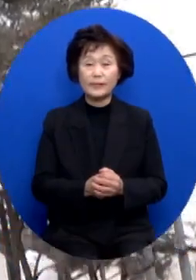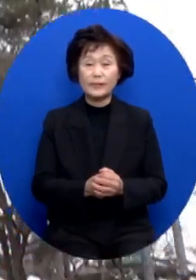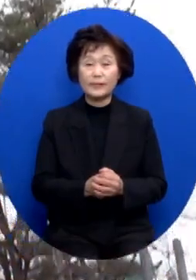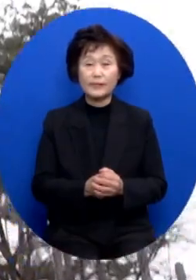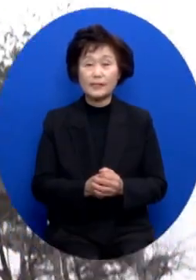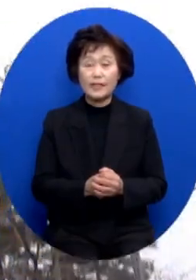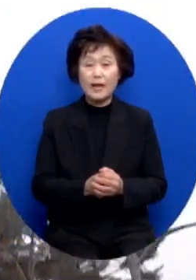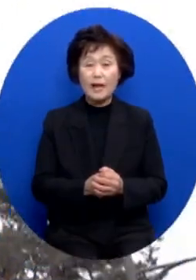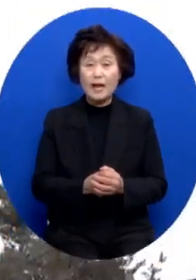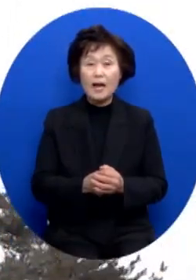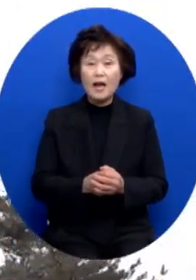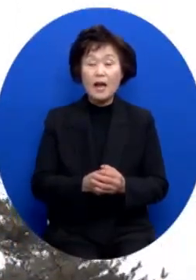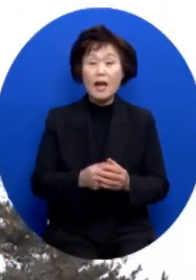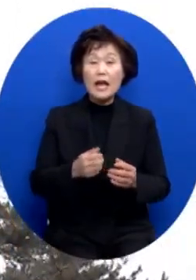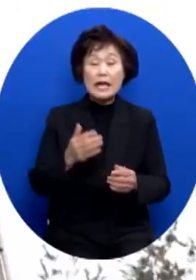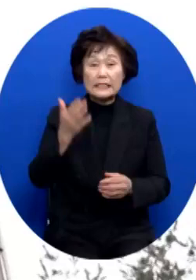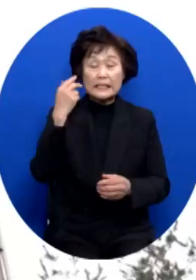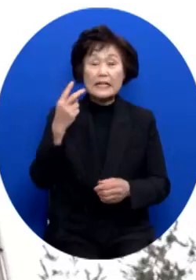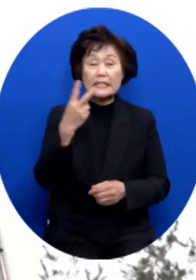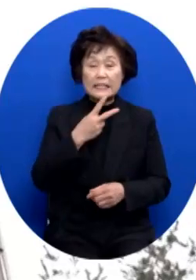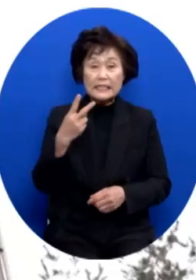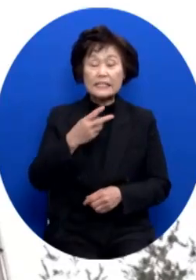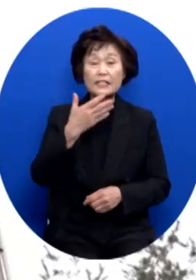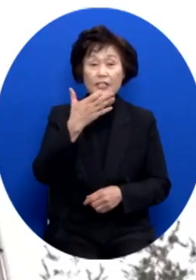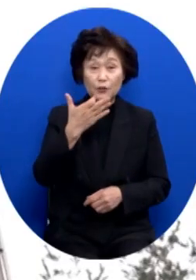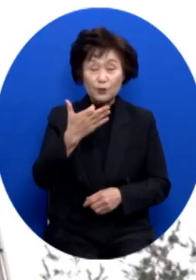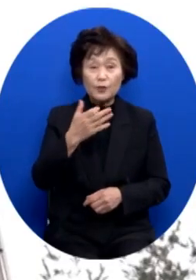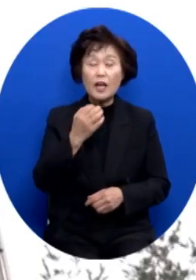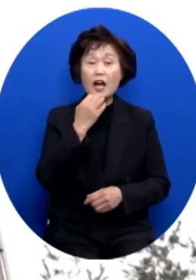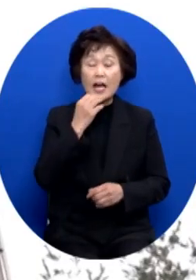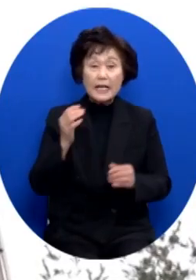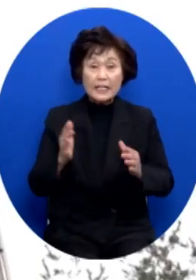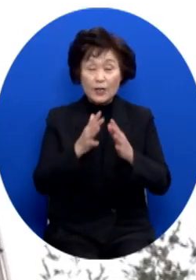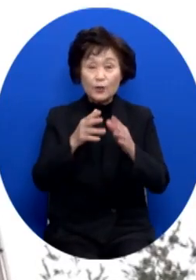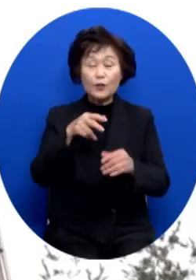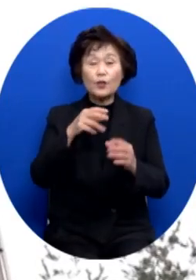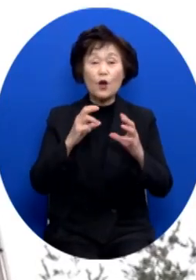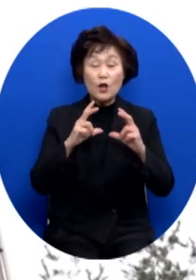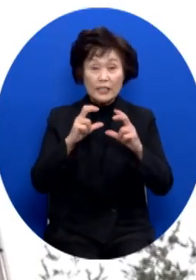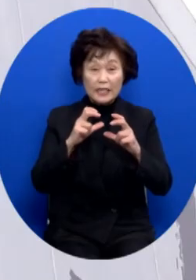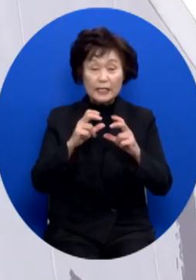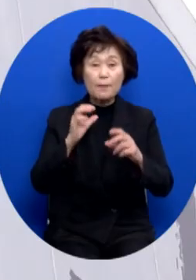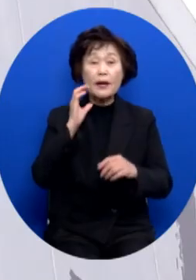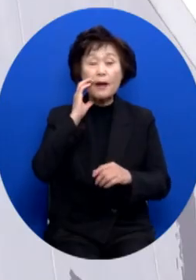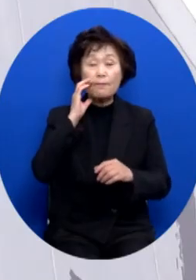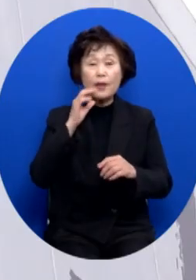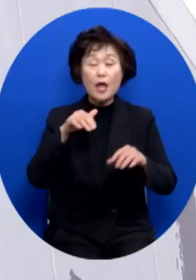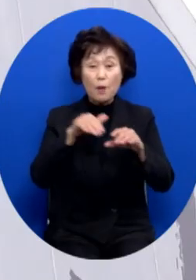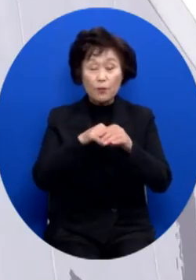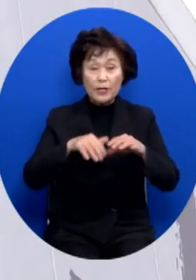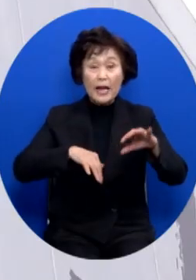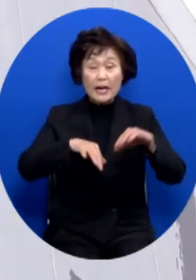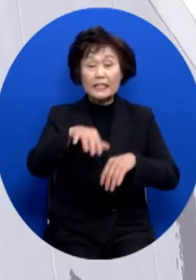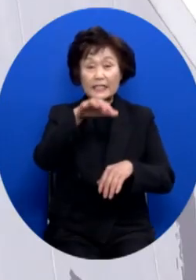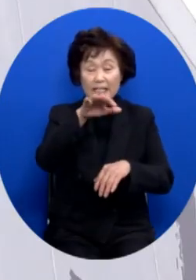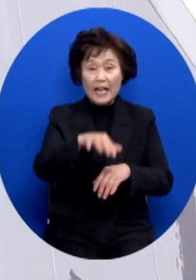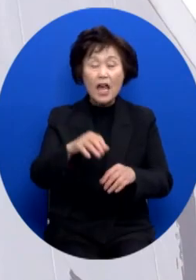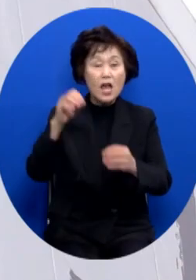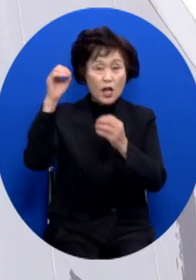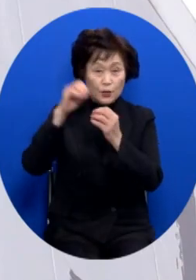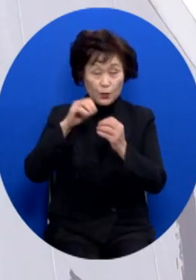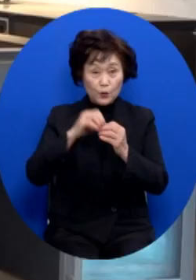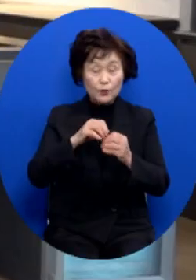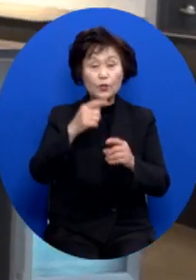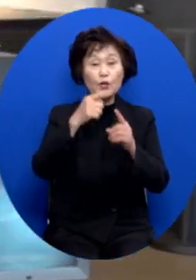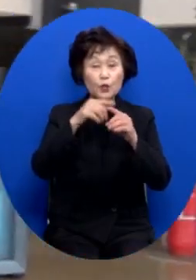하모니 성음교회는 지난 2019년 경기도 성남 백현동 카페 문화거리에 전통적인 예배당